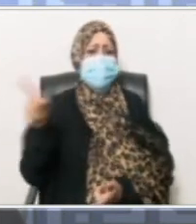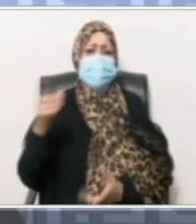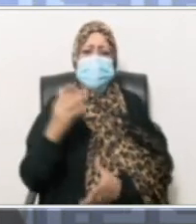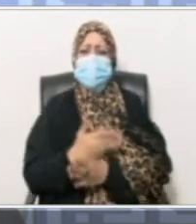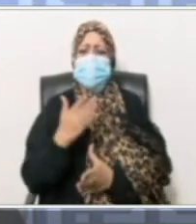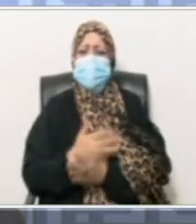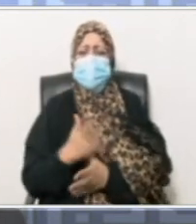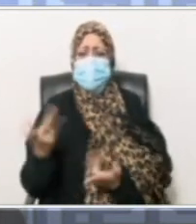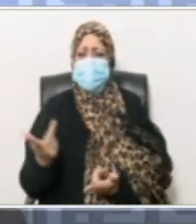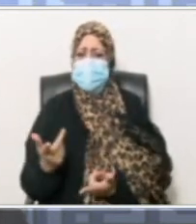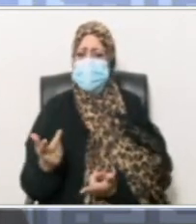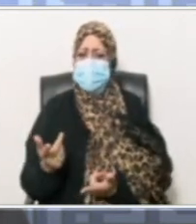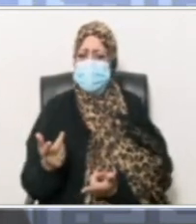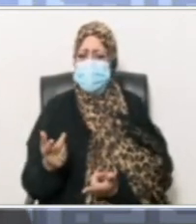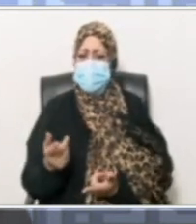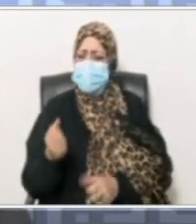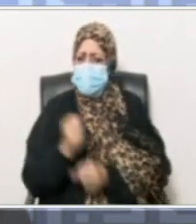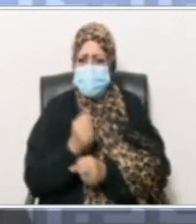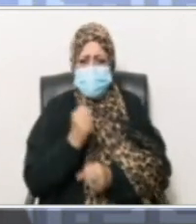ارتكبه؟